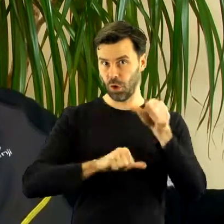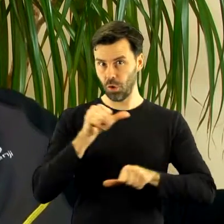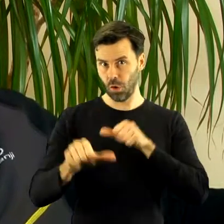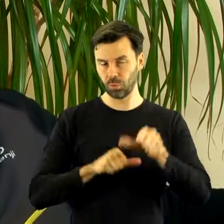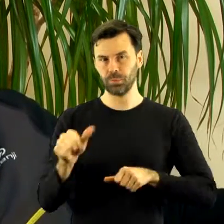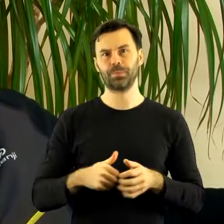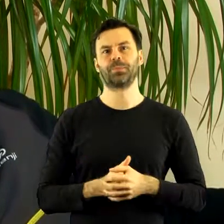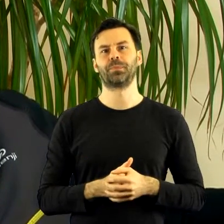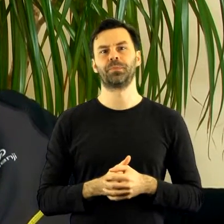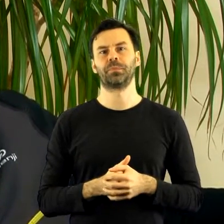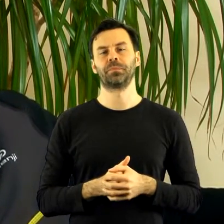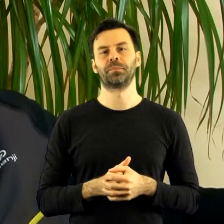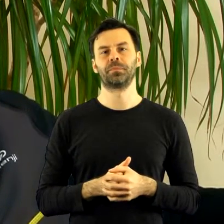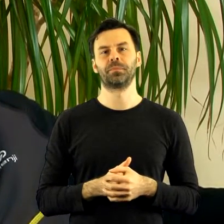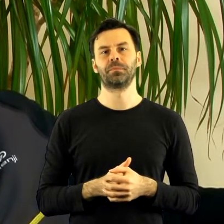2013 roku